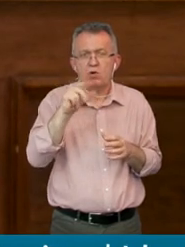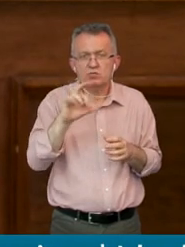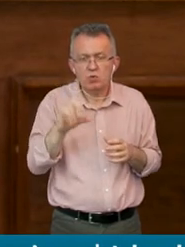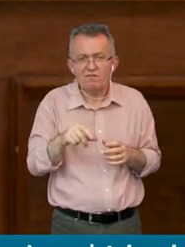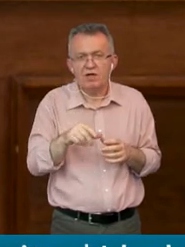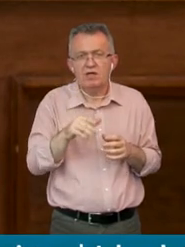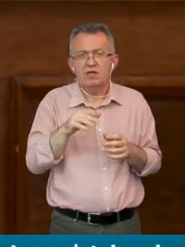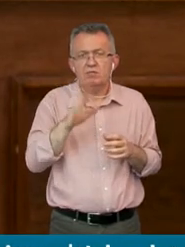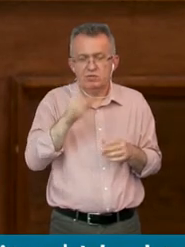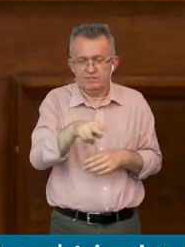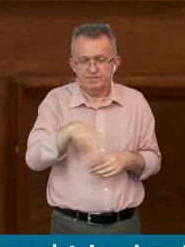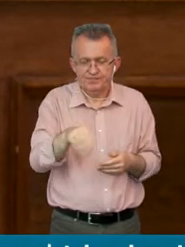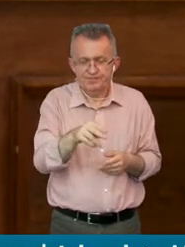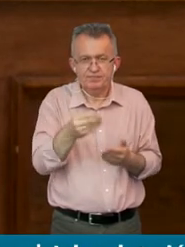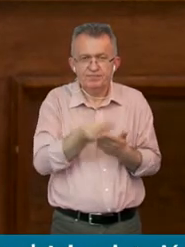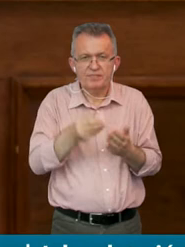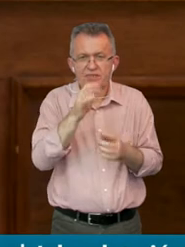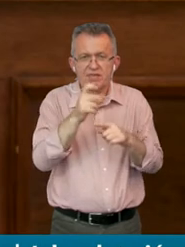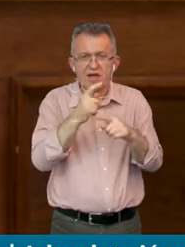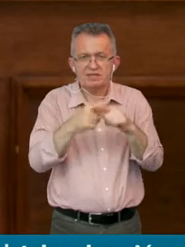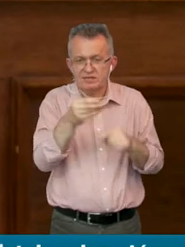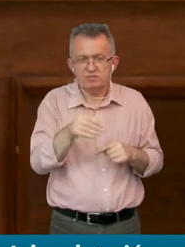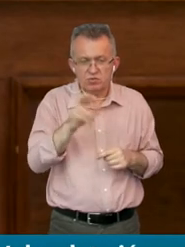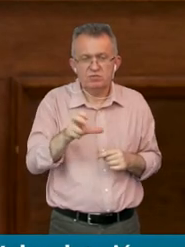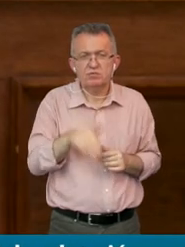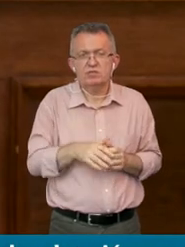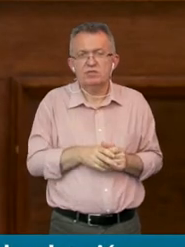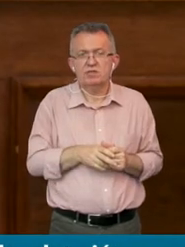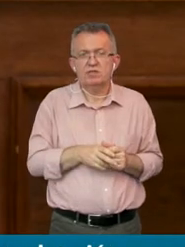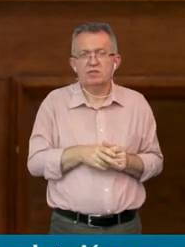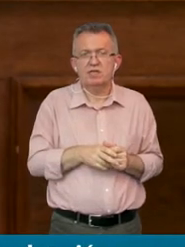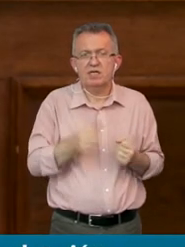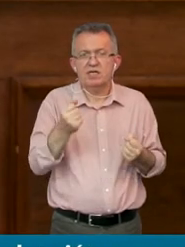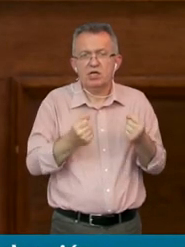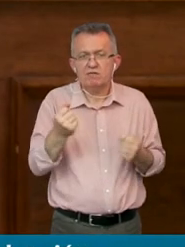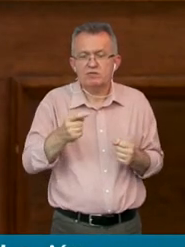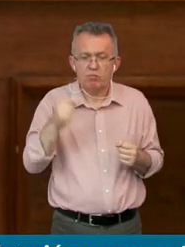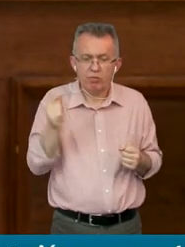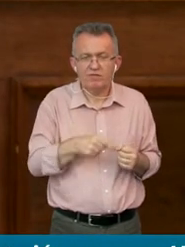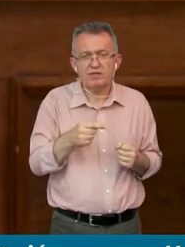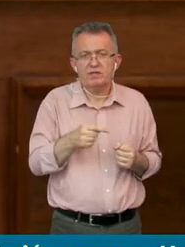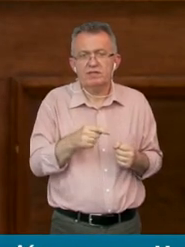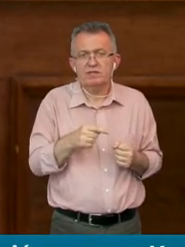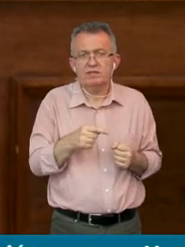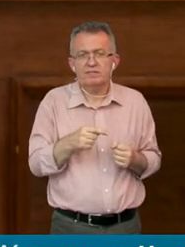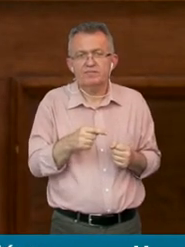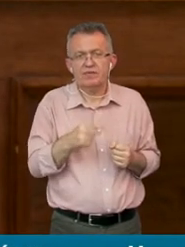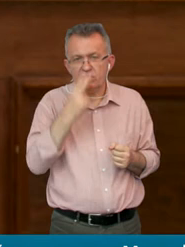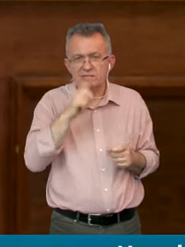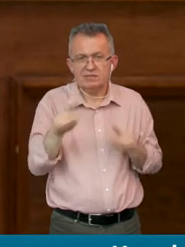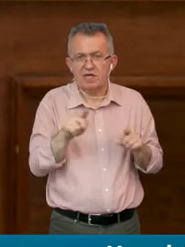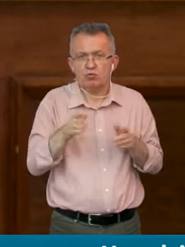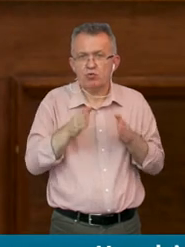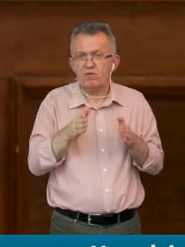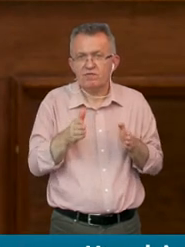się lub na Mściwoja na Starówce. No, panie Tomku, kierowcy powinni stosować się do znaków